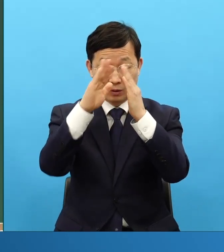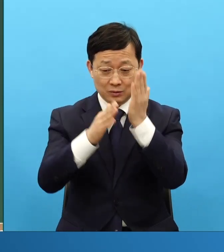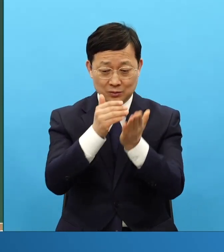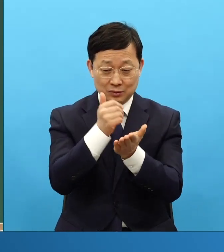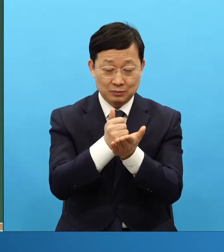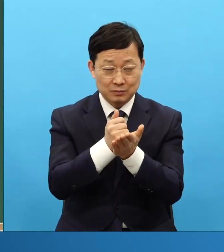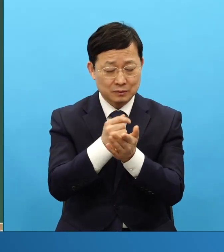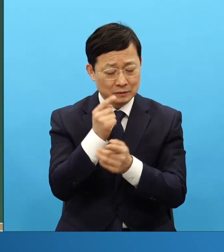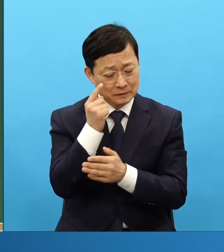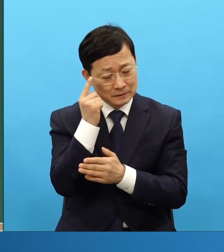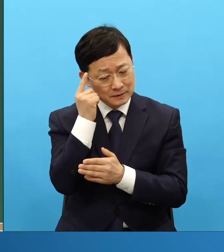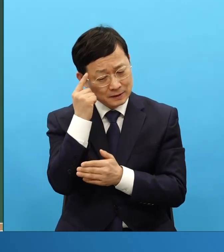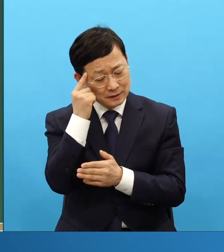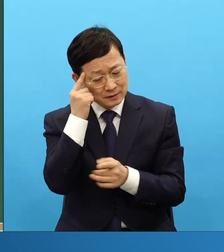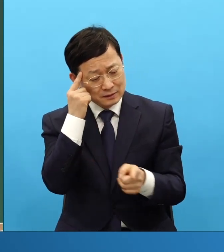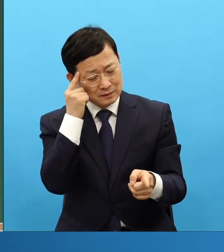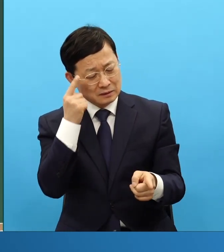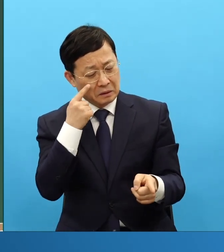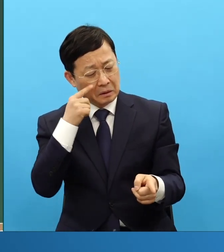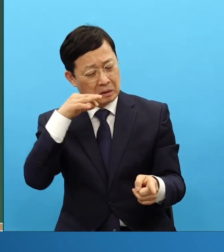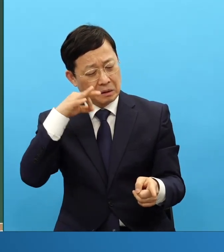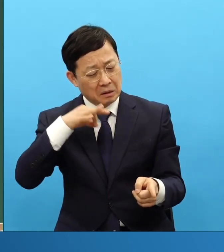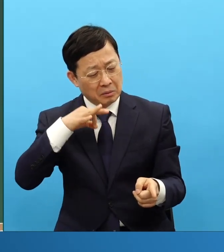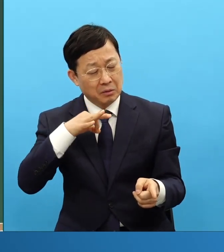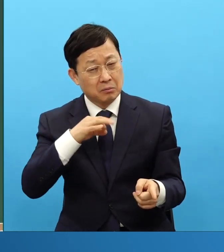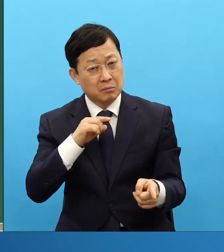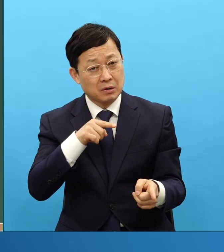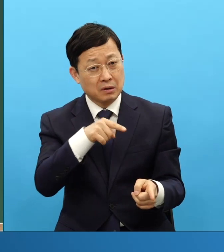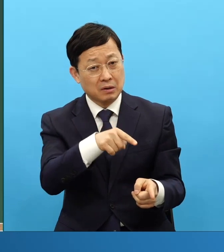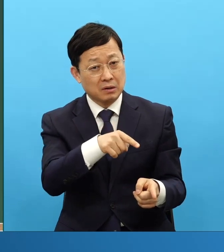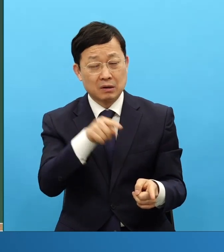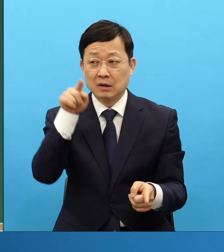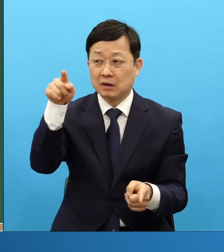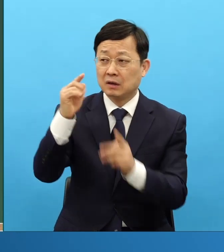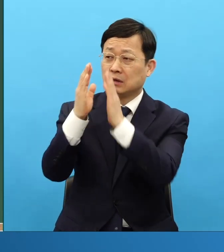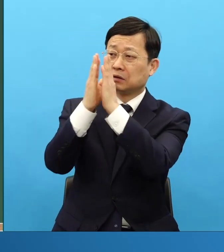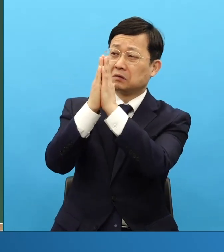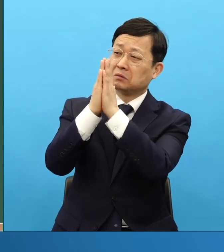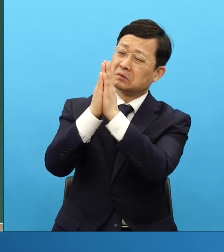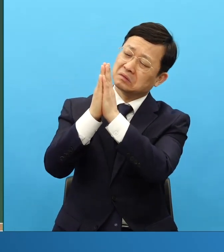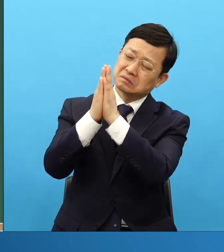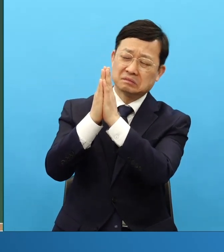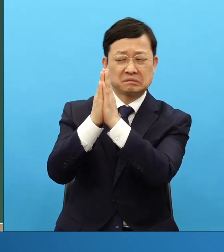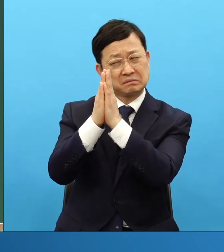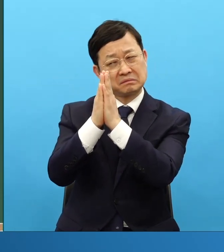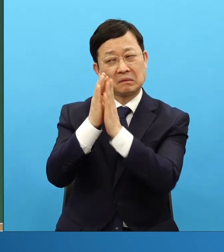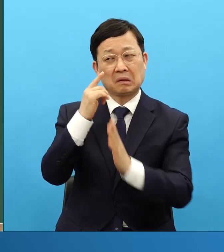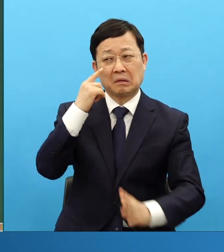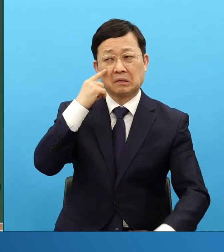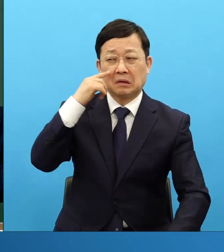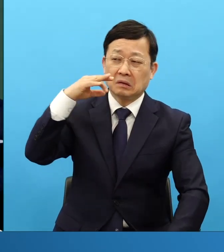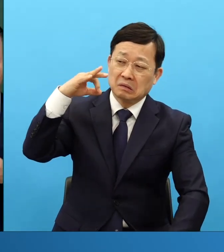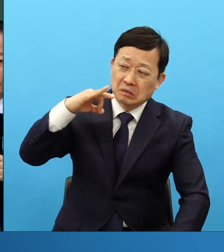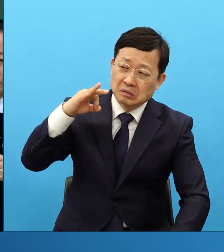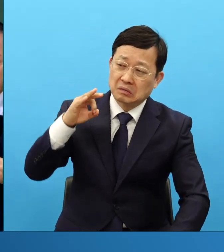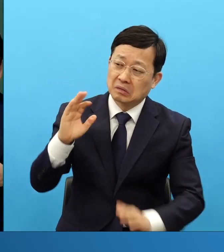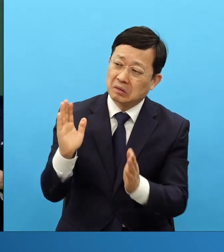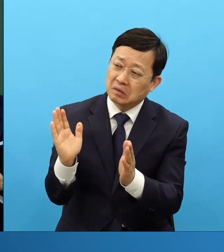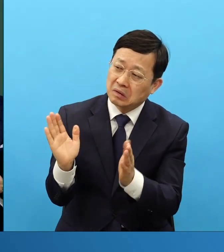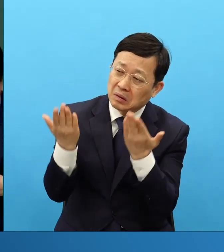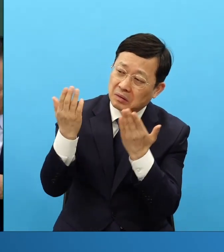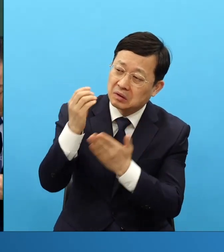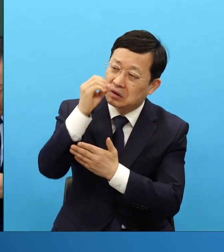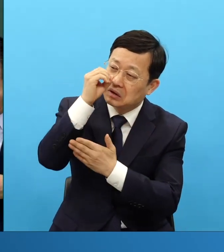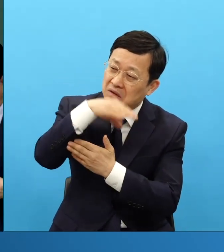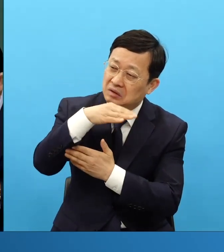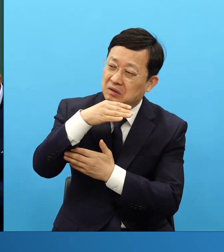unbelief, but the things that they take lightly. 그게 이 부분이에요. And it's this in our introduction. 굉장히 가볍게 봐요. They take this very lightly, the partisan